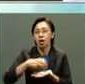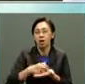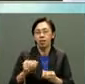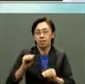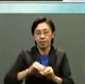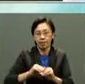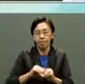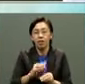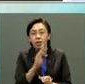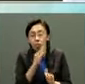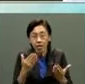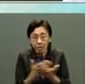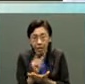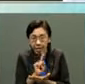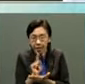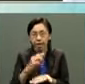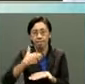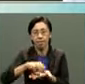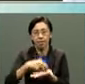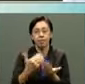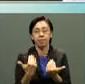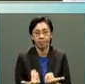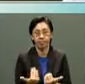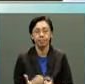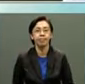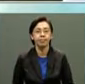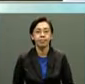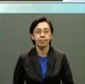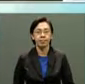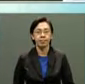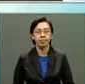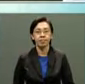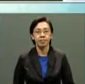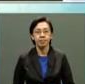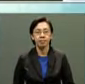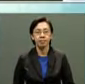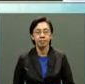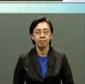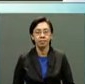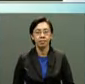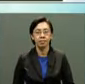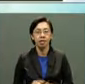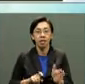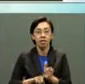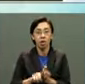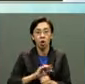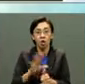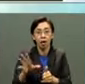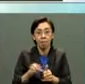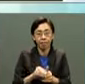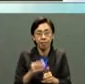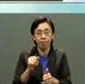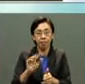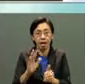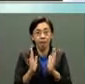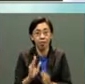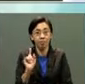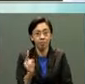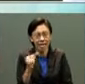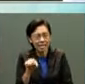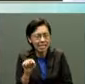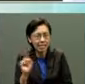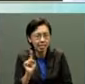ติมหากมีอะไรเปลี่ยนแปลงไปกว่านี้นะครับมาดูครับการพบ15รายใหม่นี้เป็นอย่างไรบ้างนะครับ